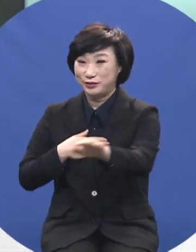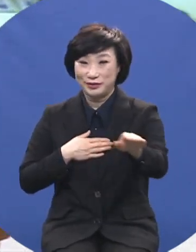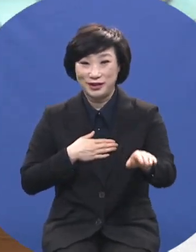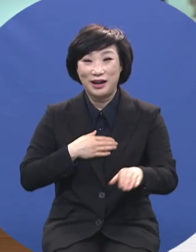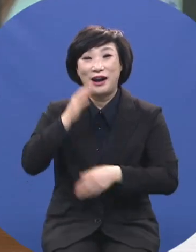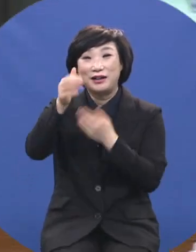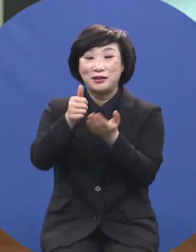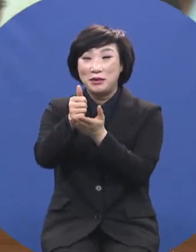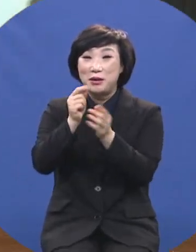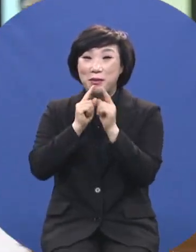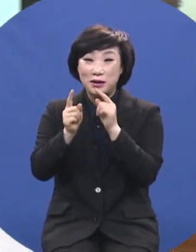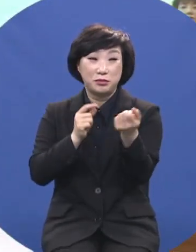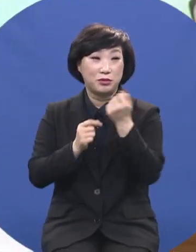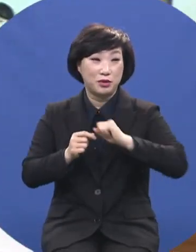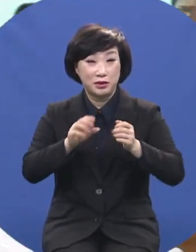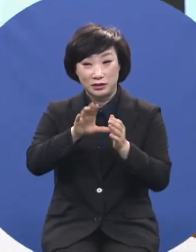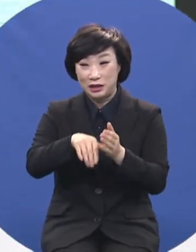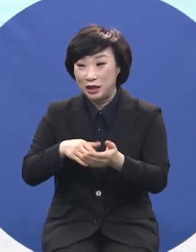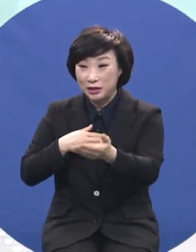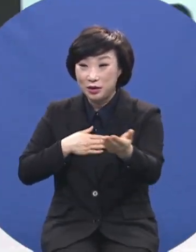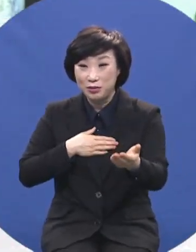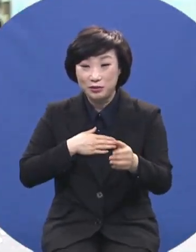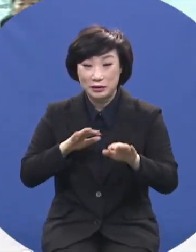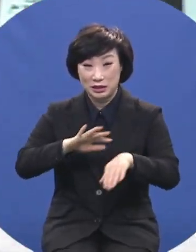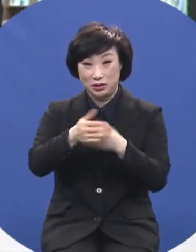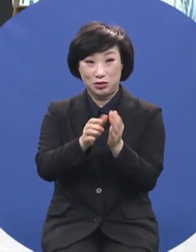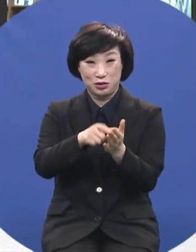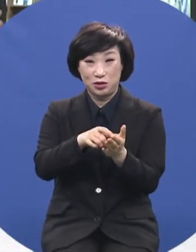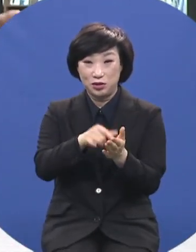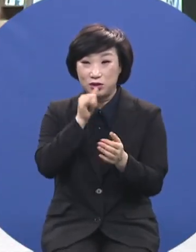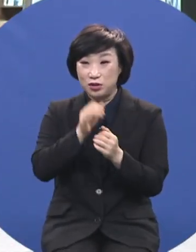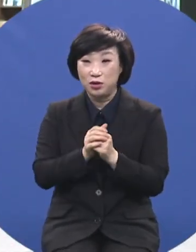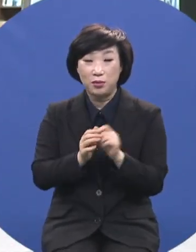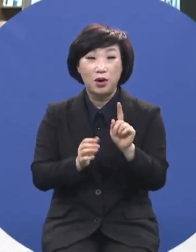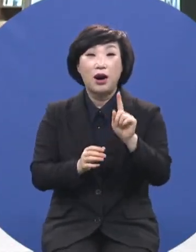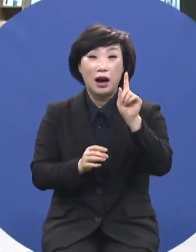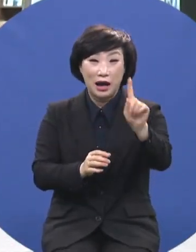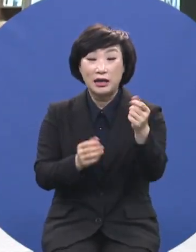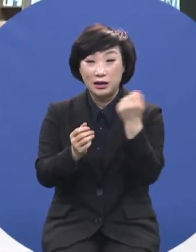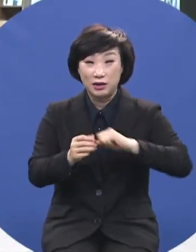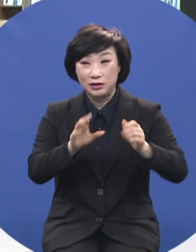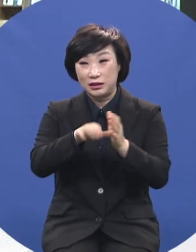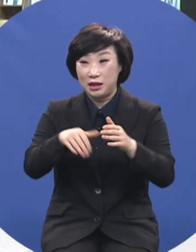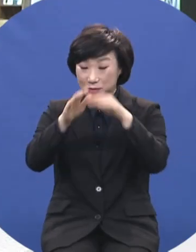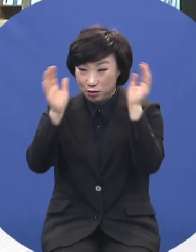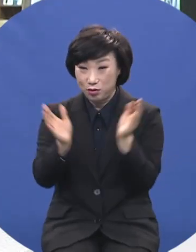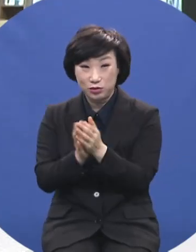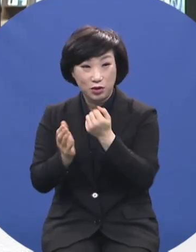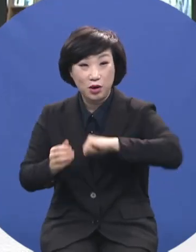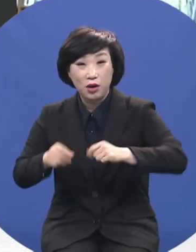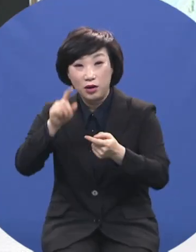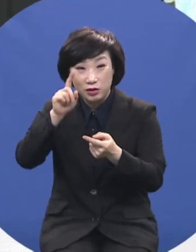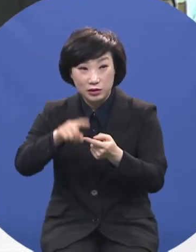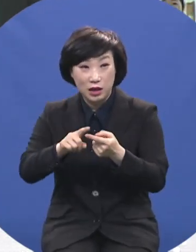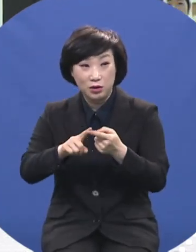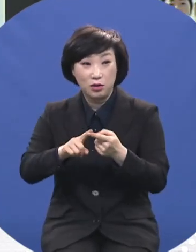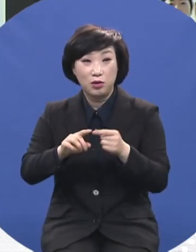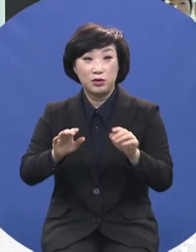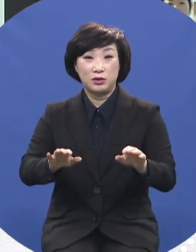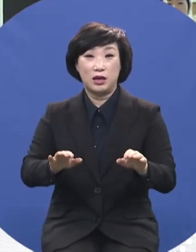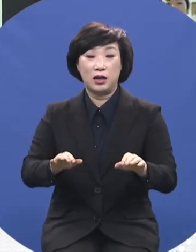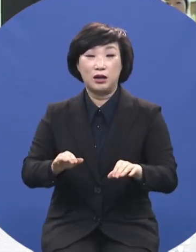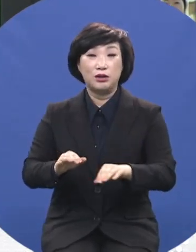하나님 말씀을 거역할 때 성경에 말해서 한 계명을 거역하면 다 거역했다고 말했지.